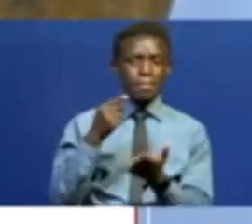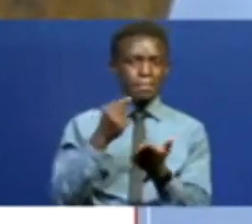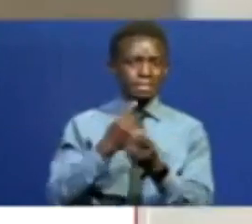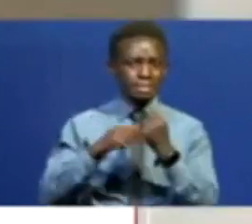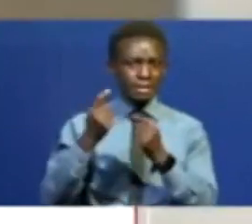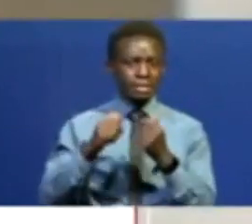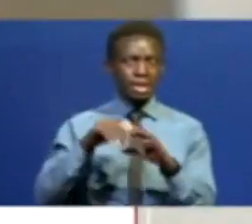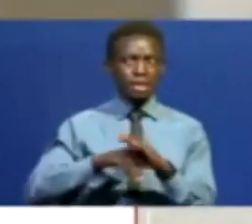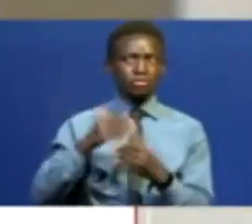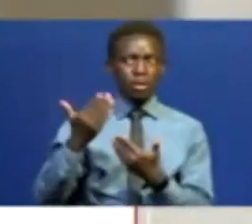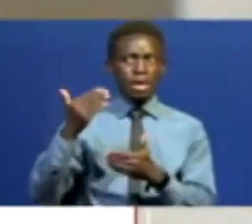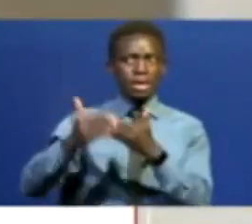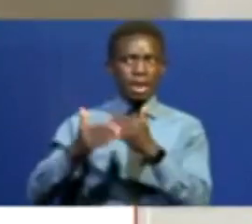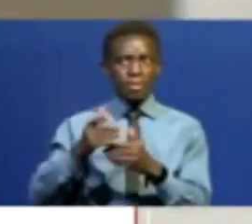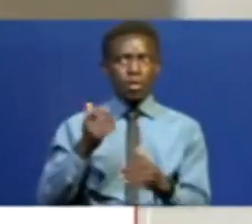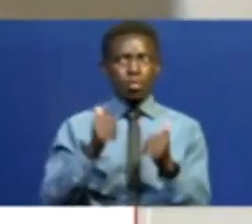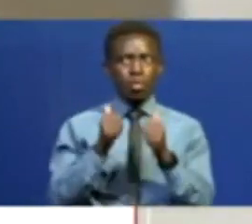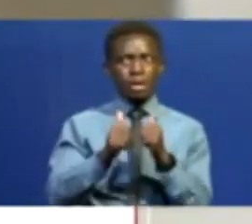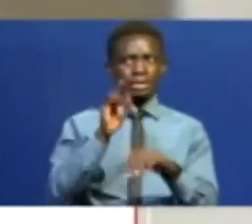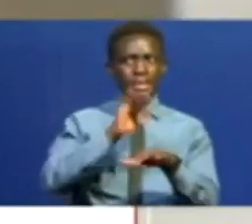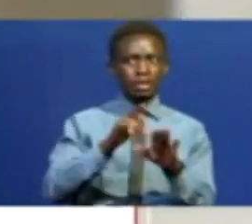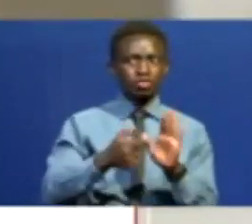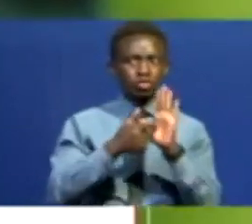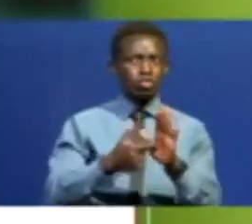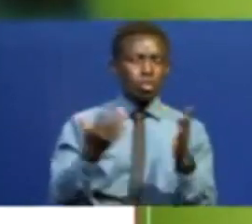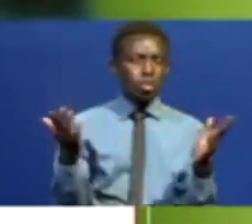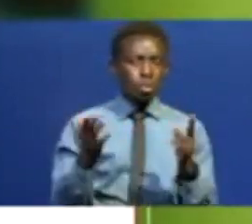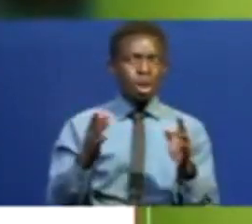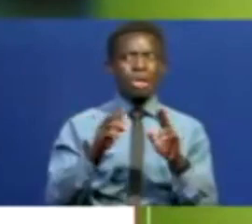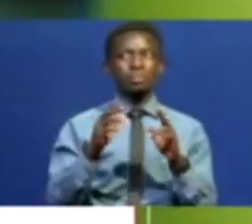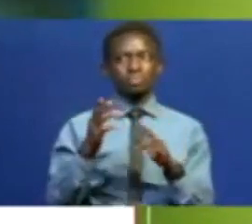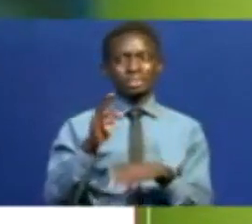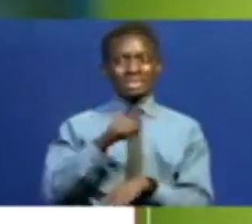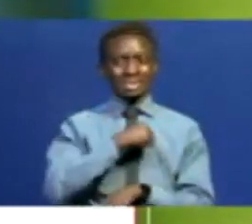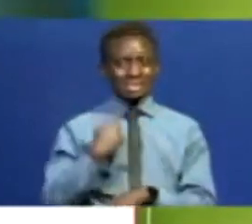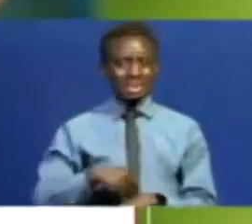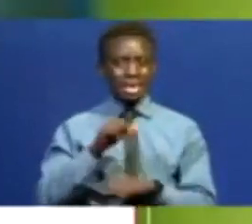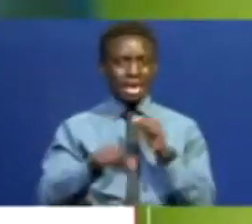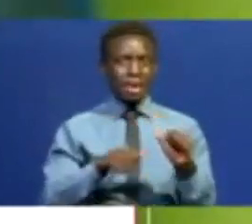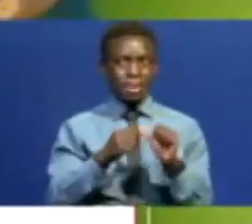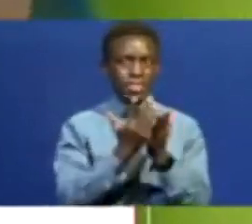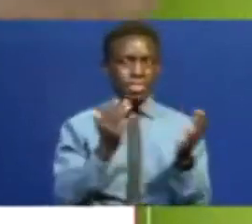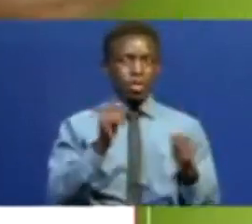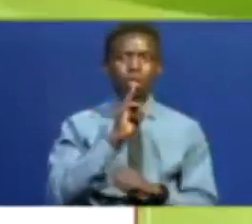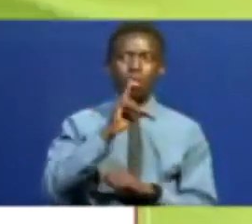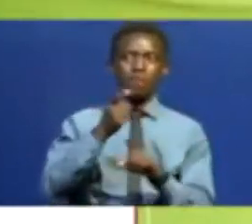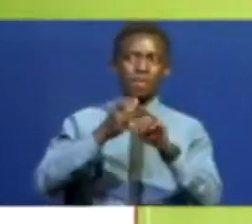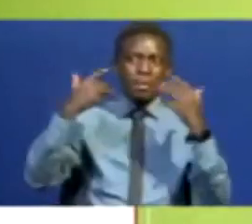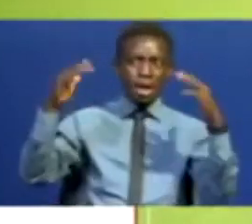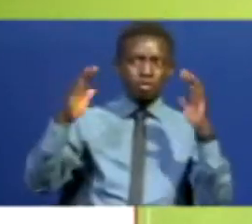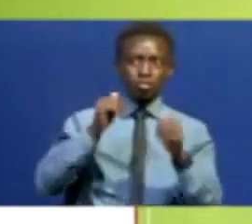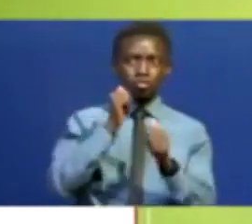kigeni, kilichogusiwa katika maonyesho ya 6 ya kimataifa ya Uchina kuhusu bidhaa zinazoagizwa kutoka nje,